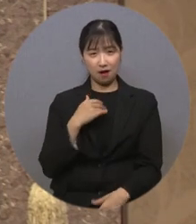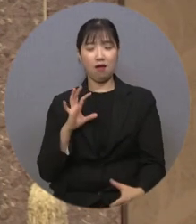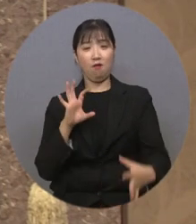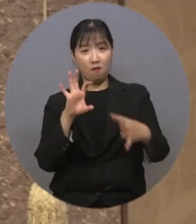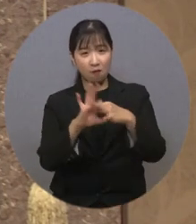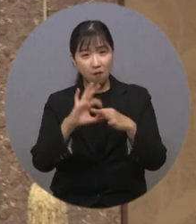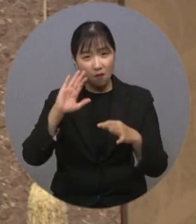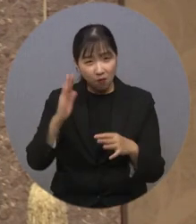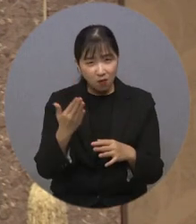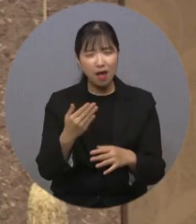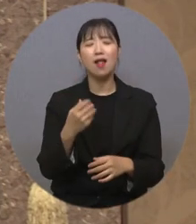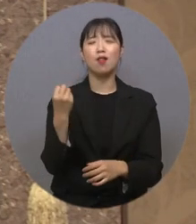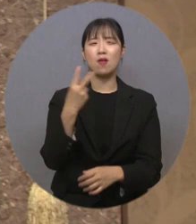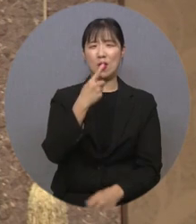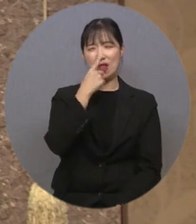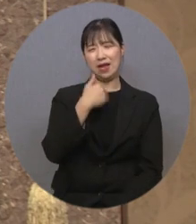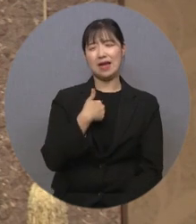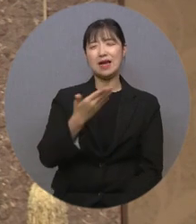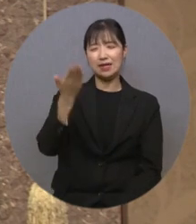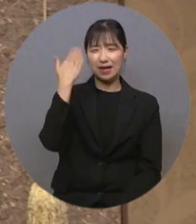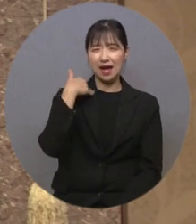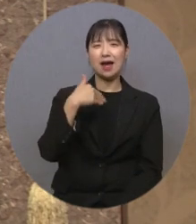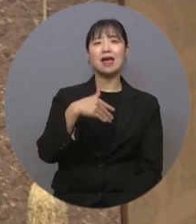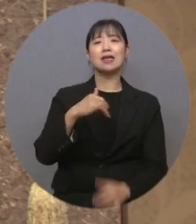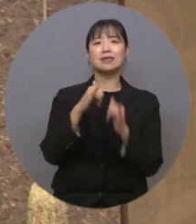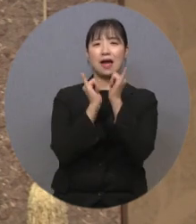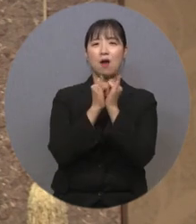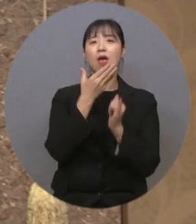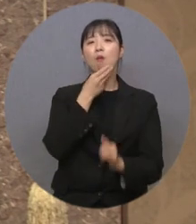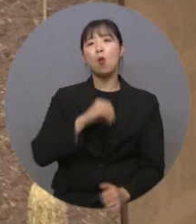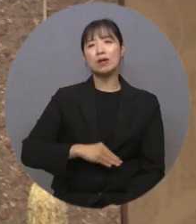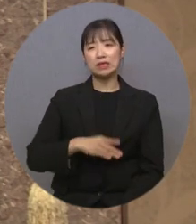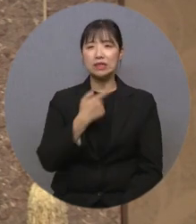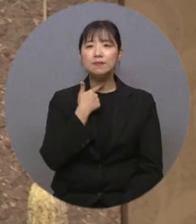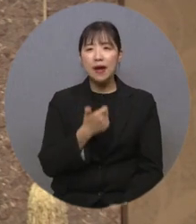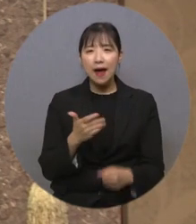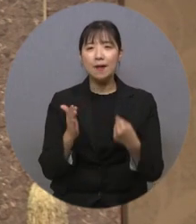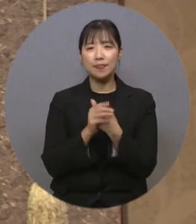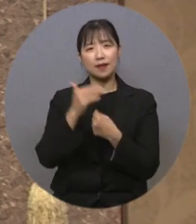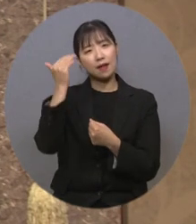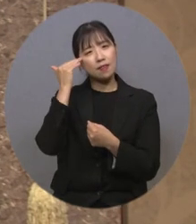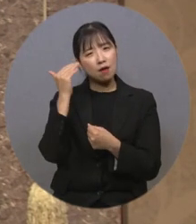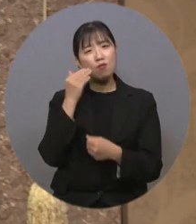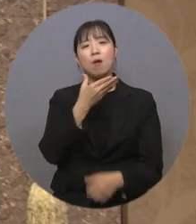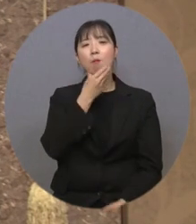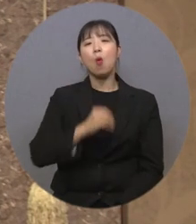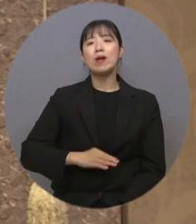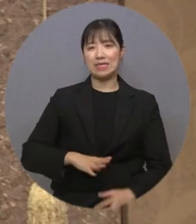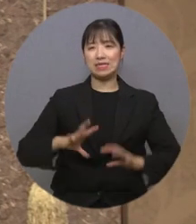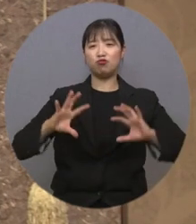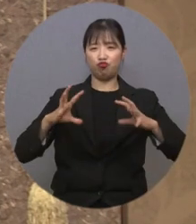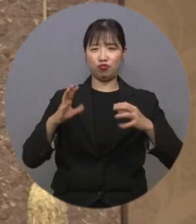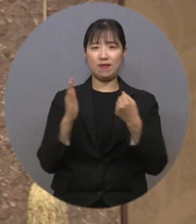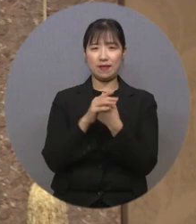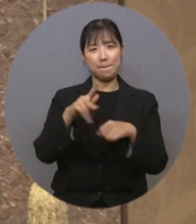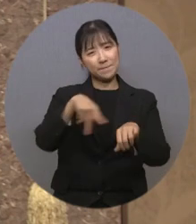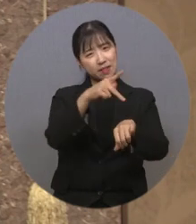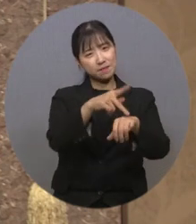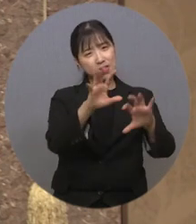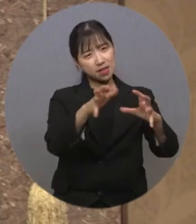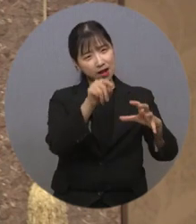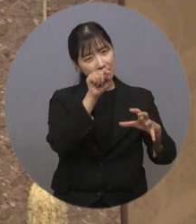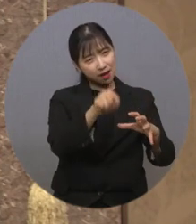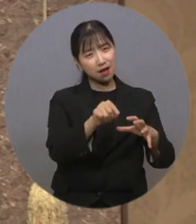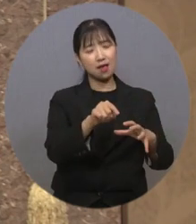되다 보니까 제가 과거에 사회복지를 했던 사람이기 때문에 그래도 대한민국은 복지국가니까 필리핀